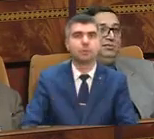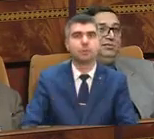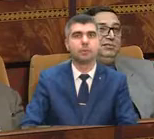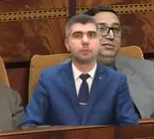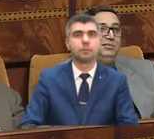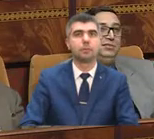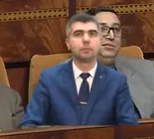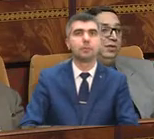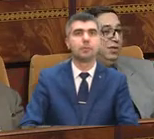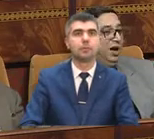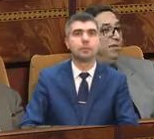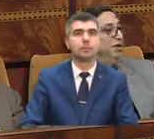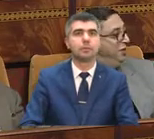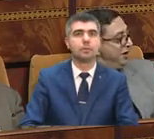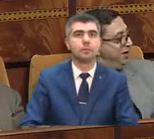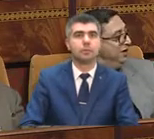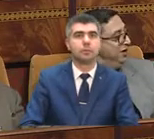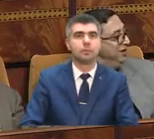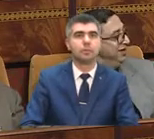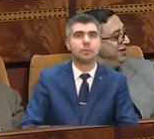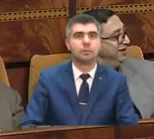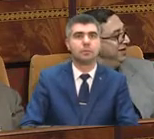آمين.